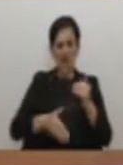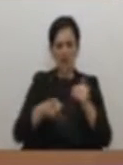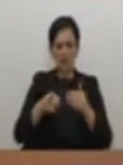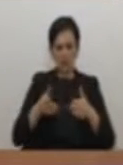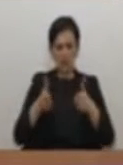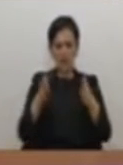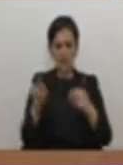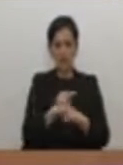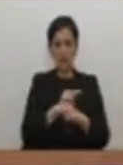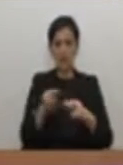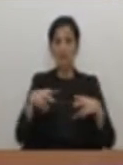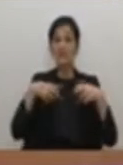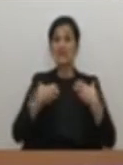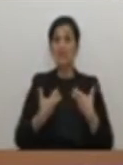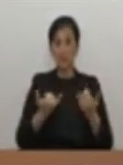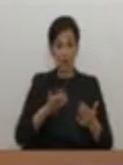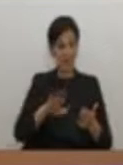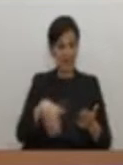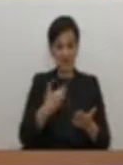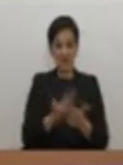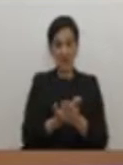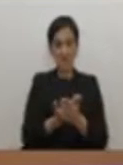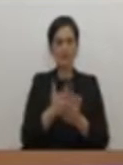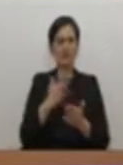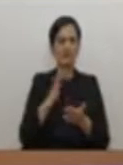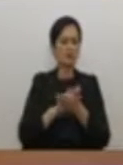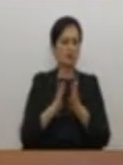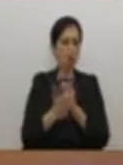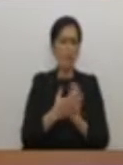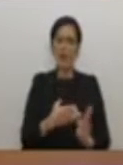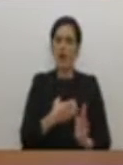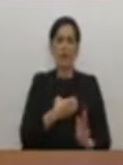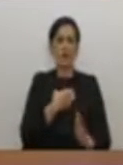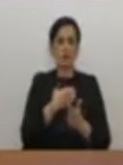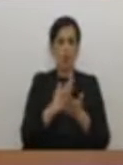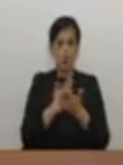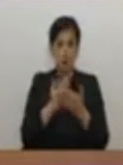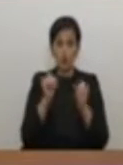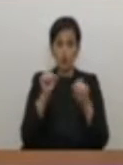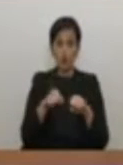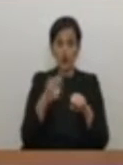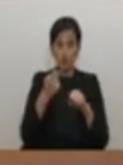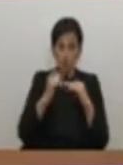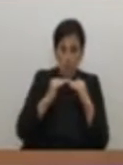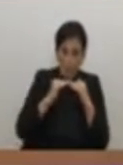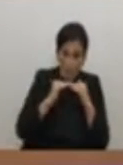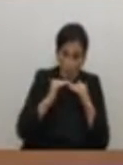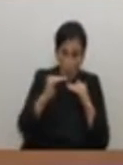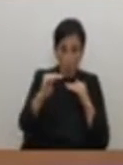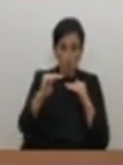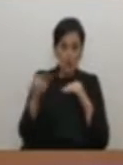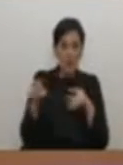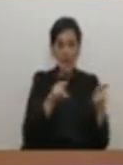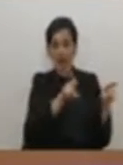მშენებლობა. სამწუხარო დღემდე გაუსაძლის მდგომარეობაში ვართ. ხომ შეიძლება გრუნტი ცოტა მოსწორდეს მაინც და